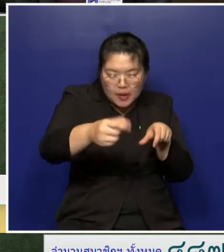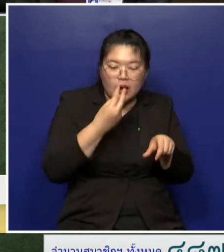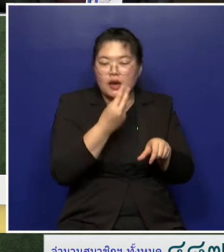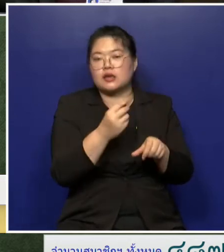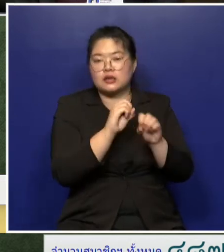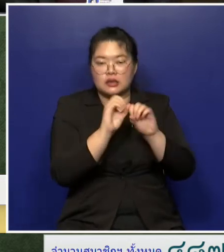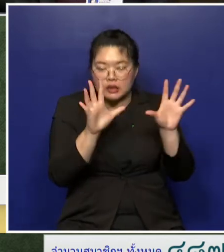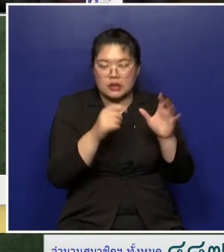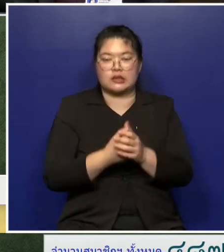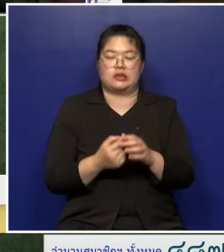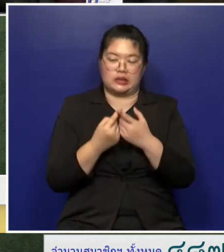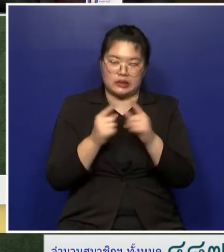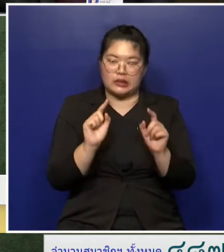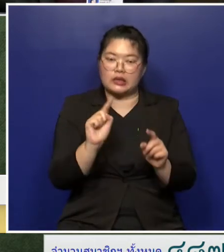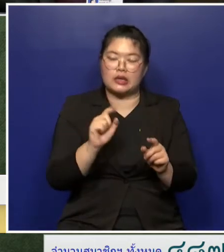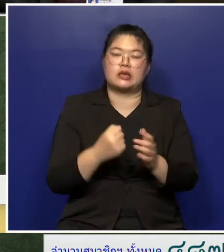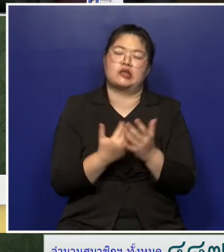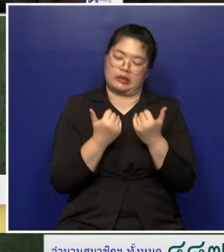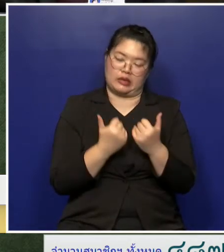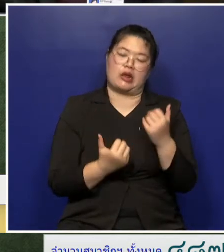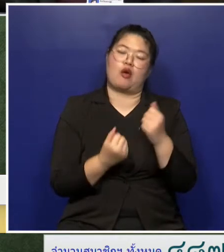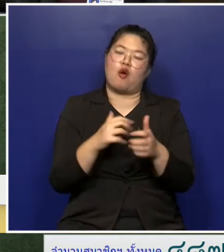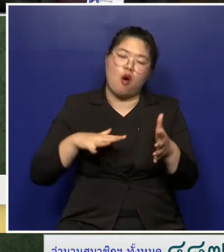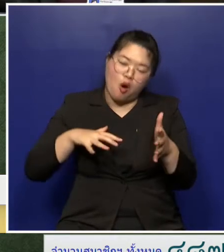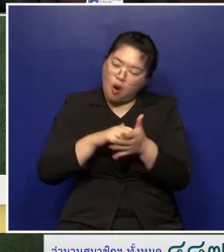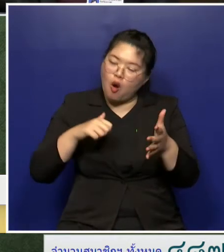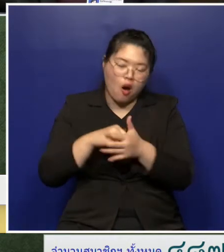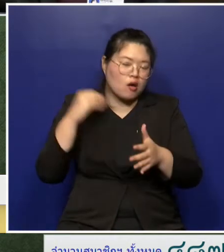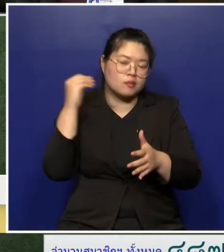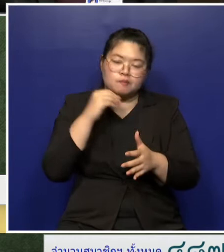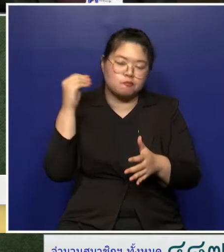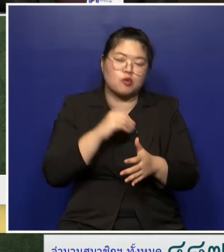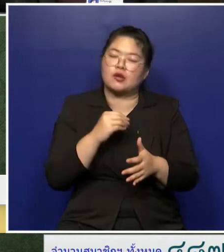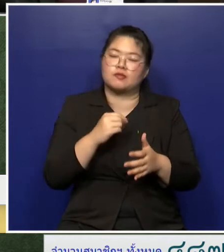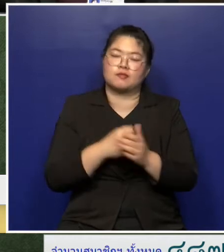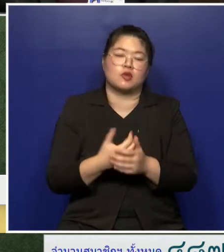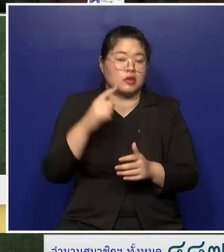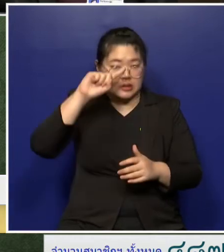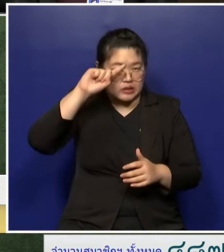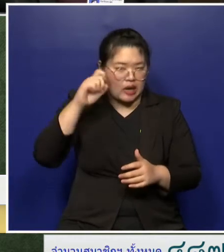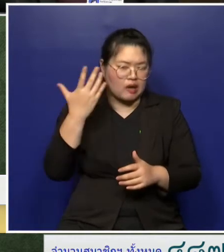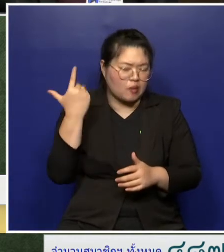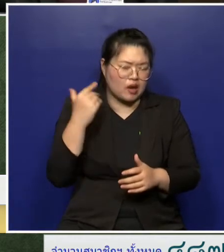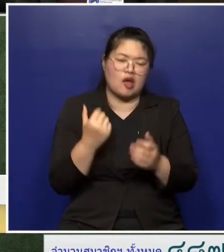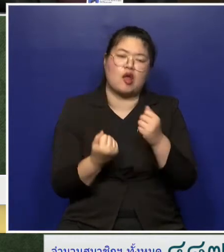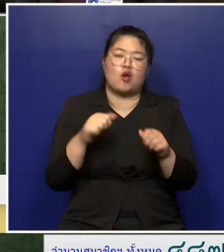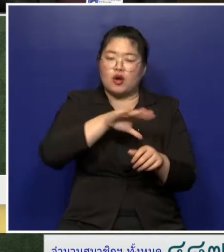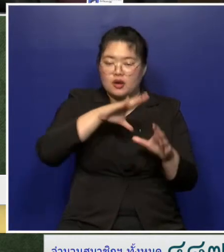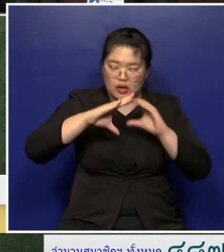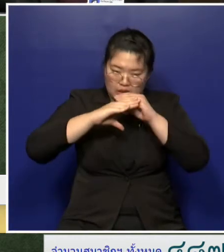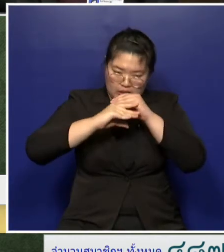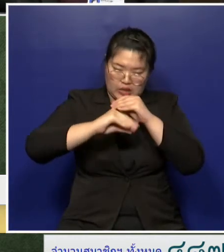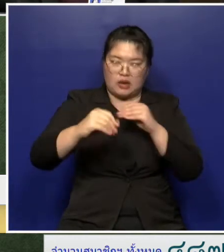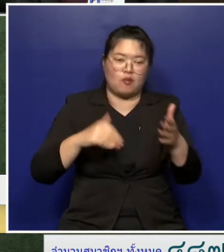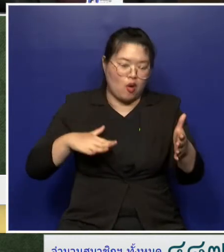ันค่ะแต่อย่างไรก็ตาม ยมอุบัรเหตุเกิขึ้น แทบทุกวนเช่นเดิมค่ะเมอวันเสาที่ผ่านมานะคะ มีรถเก่งเชียวชนแทงแรีออรจนพ